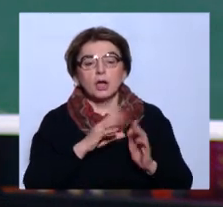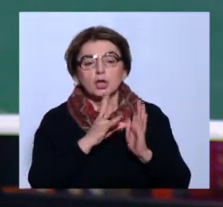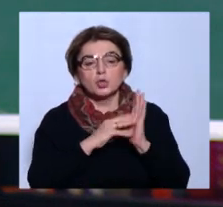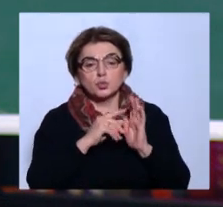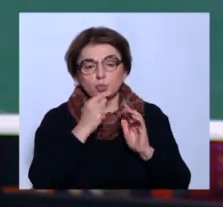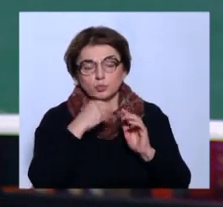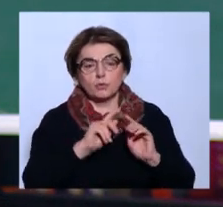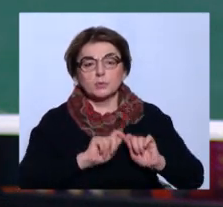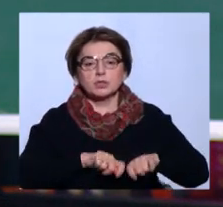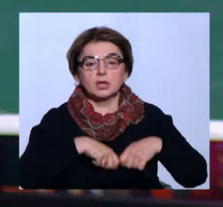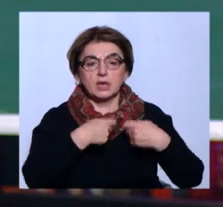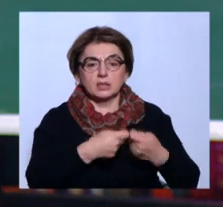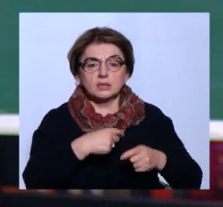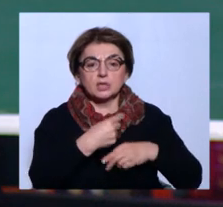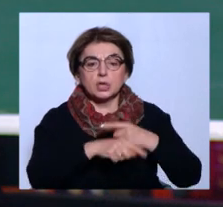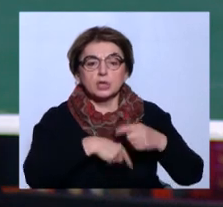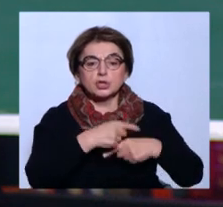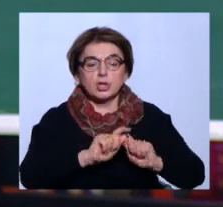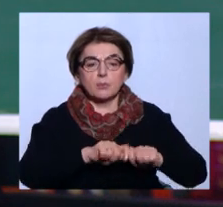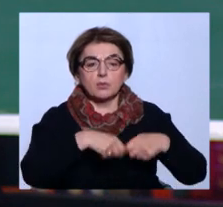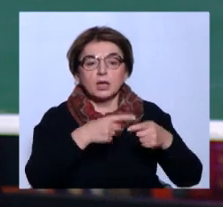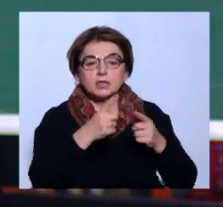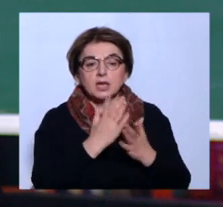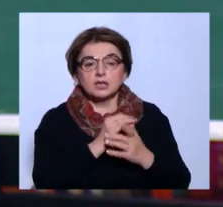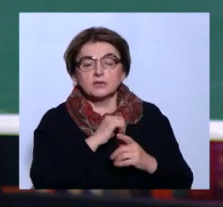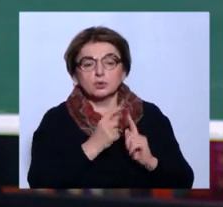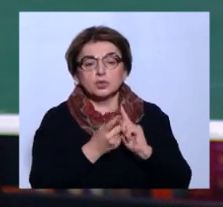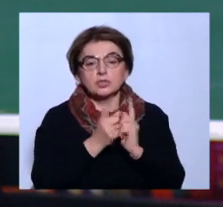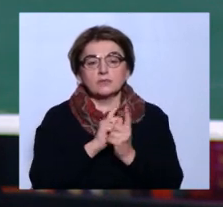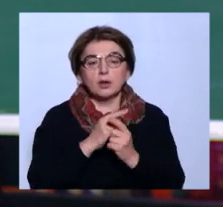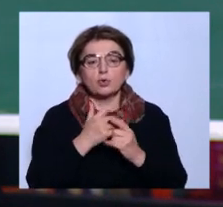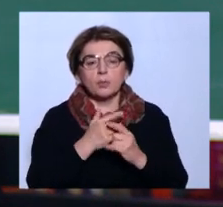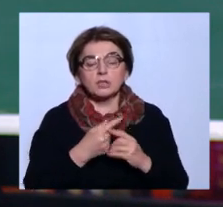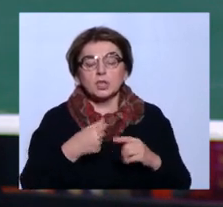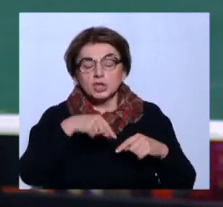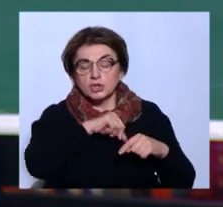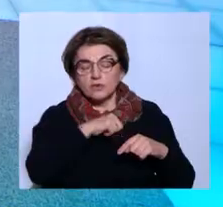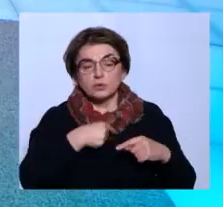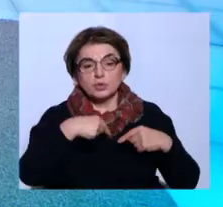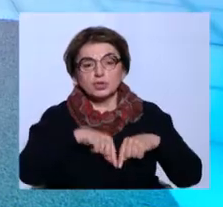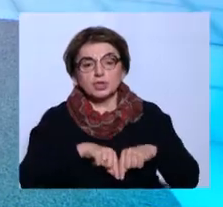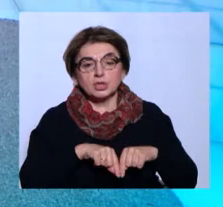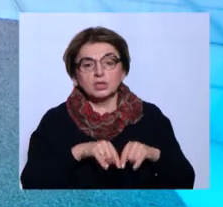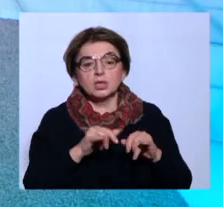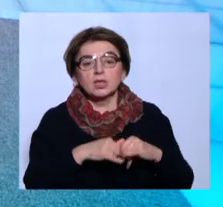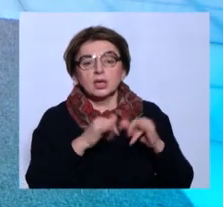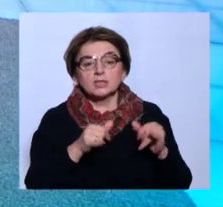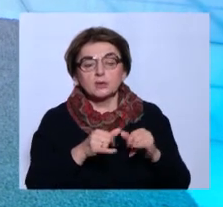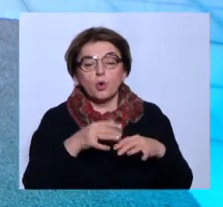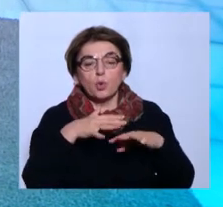ზუზუმწოვრებში, შთამომავლობას, ეს არის ის მუტაციები, რომლებიც სასქესო უჯრედში მიმდინარეობს.